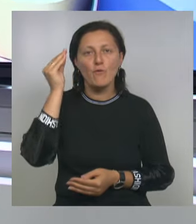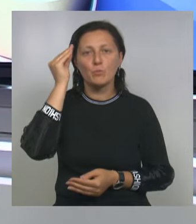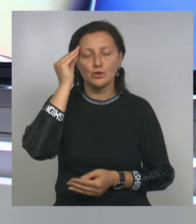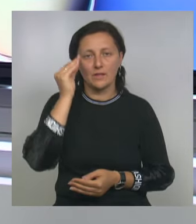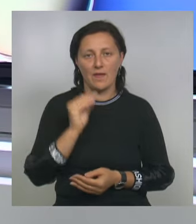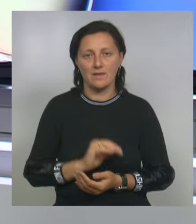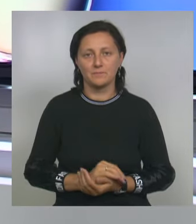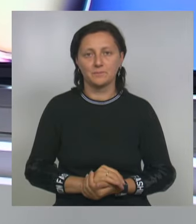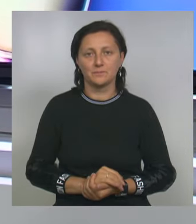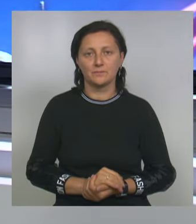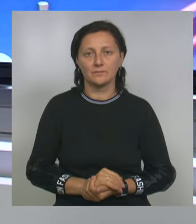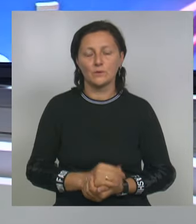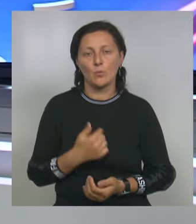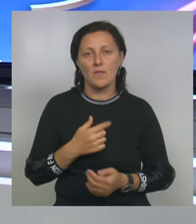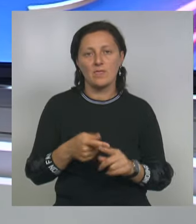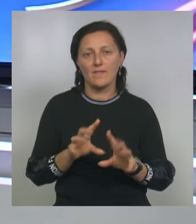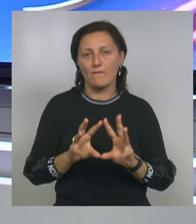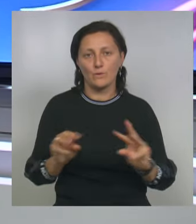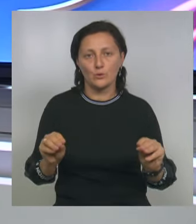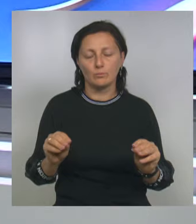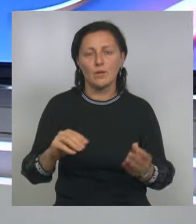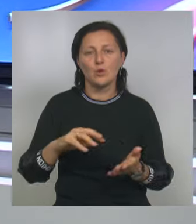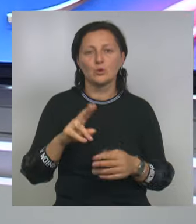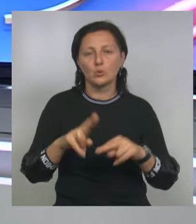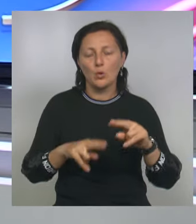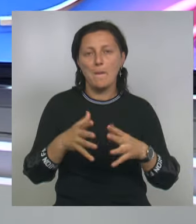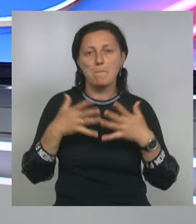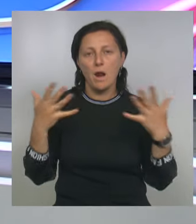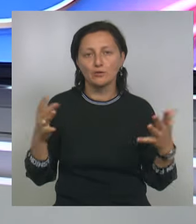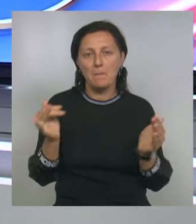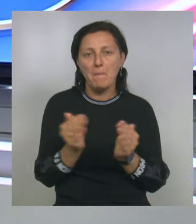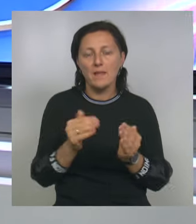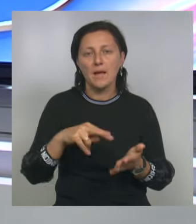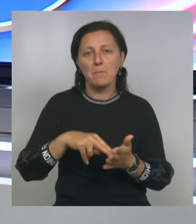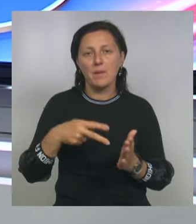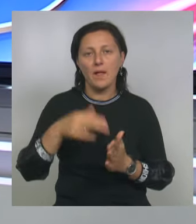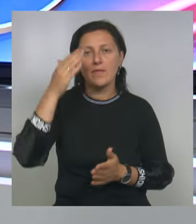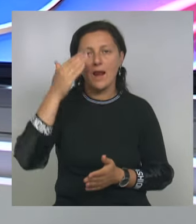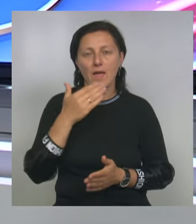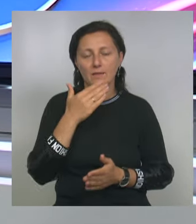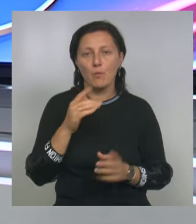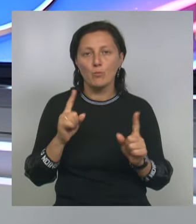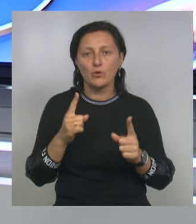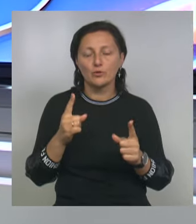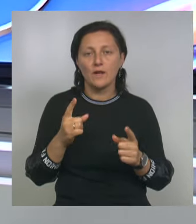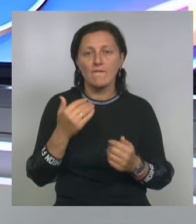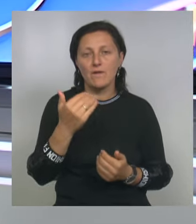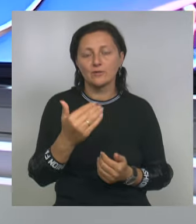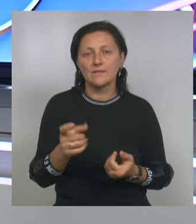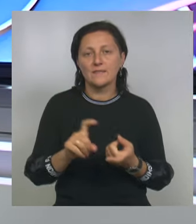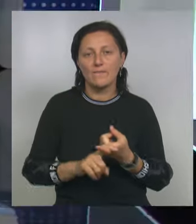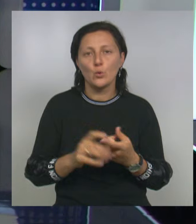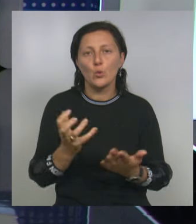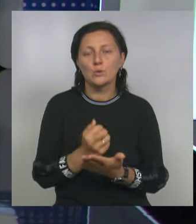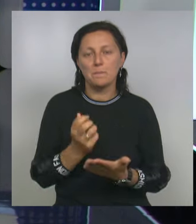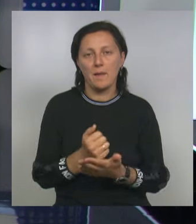каникулы. А у меня на этом все. Строим и большие, и маленькие планы на лето, ведь от правильного планирования зависит половина успеха